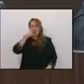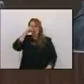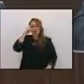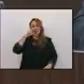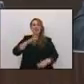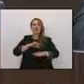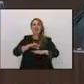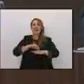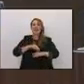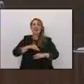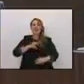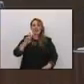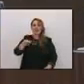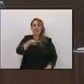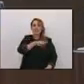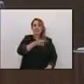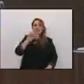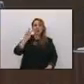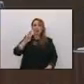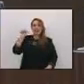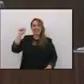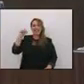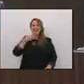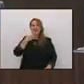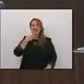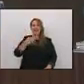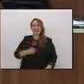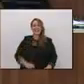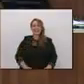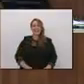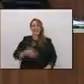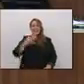وسوف ابرمجها ان شاء الله عن قريب. شكرا. شكرا سيد الوزير.